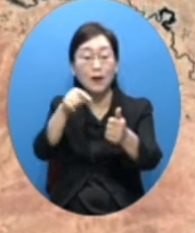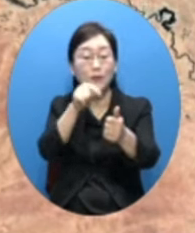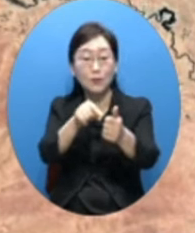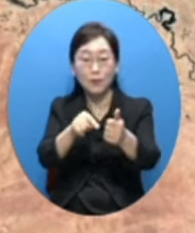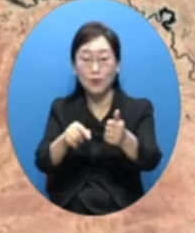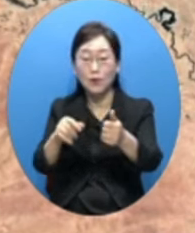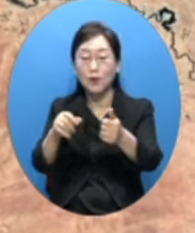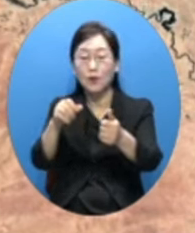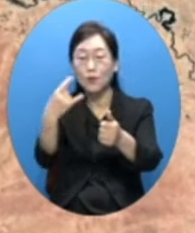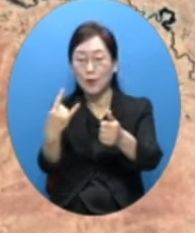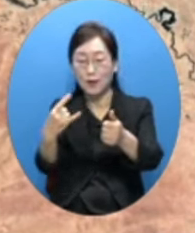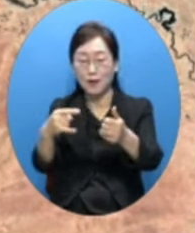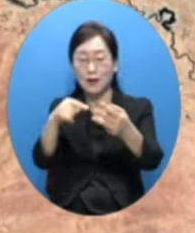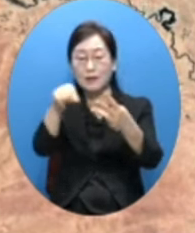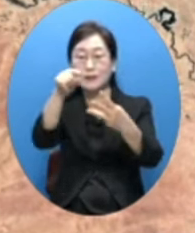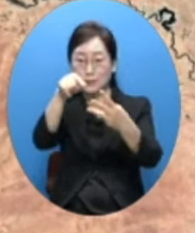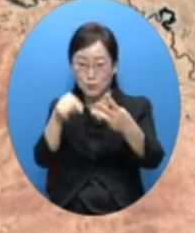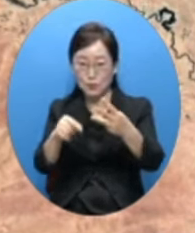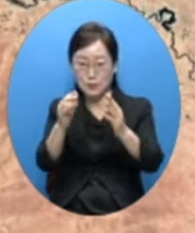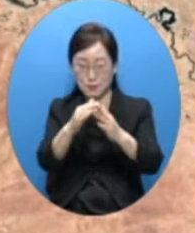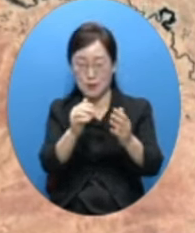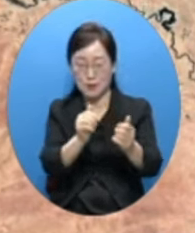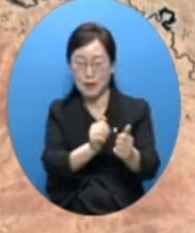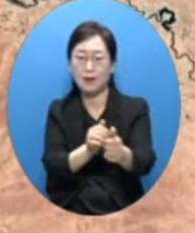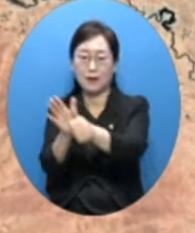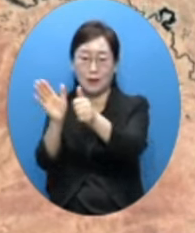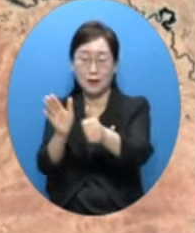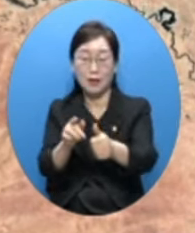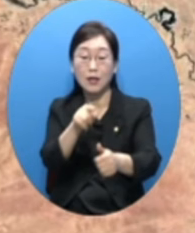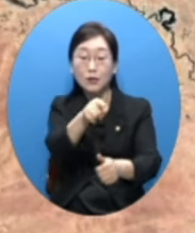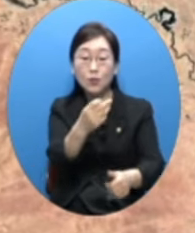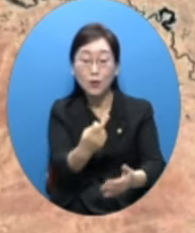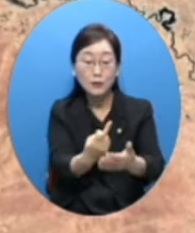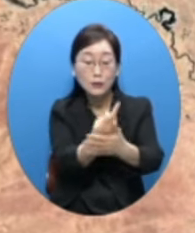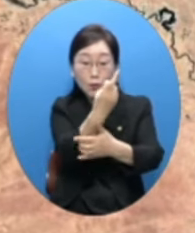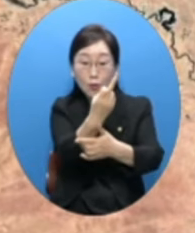외삼촌 집에 좀 가 있어라. 형이